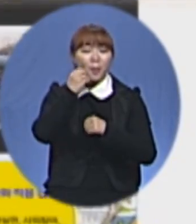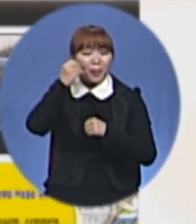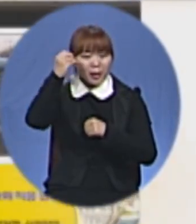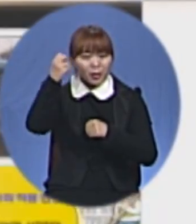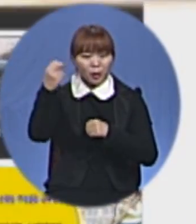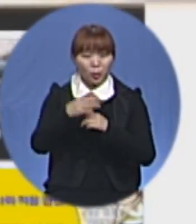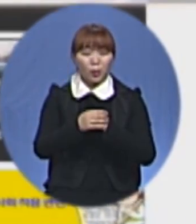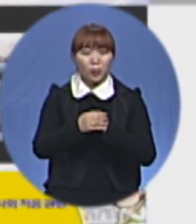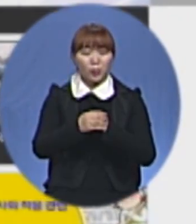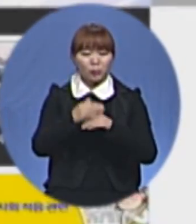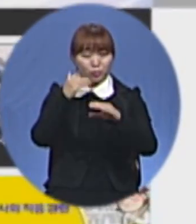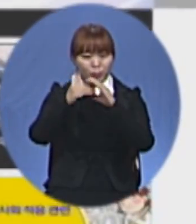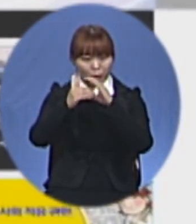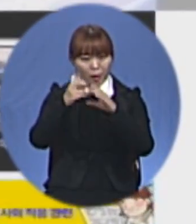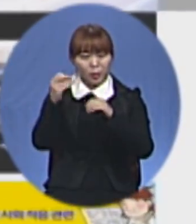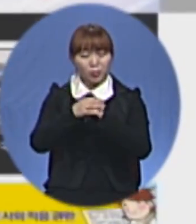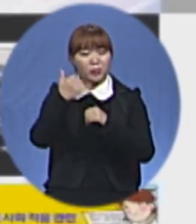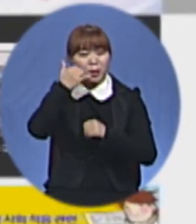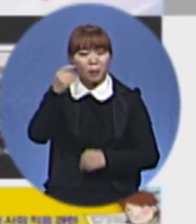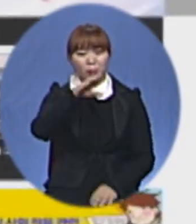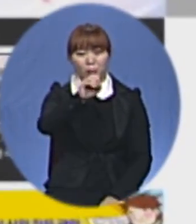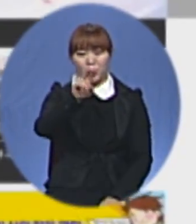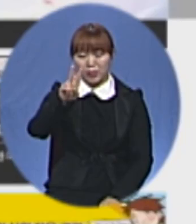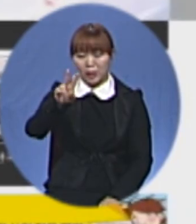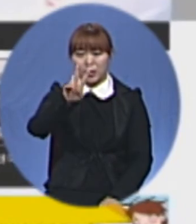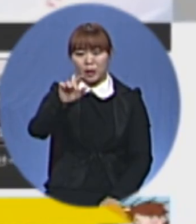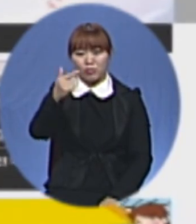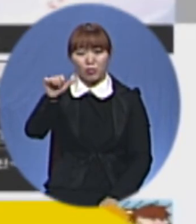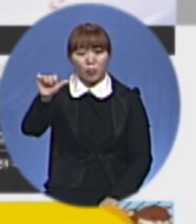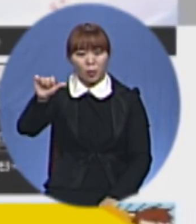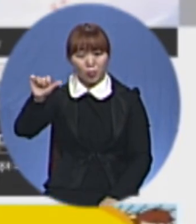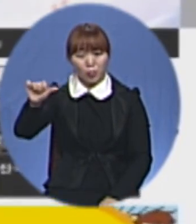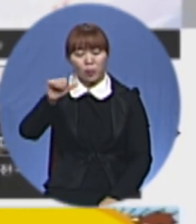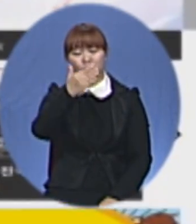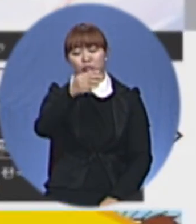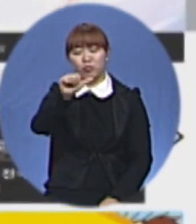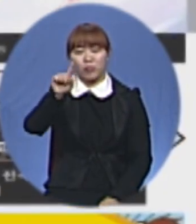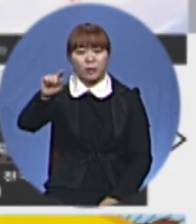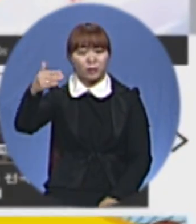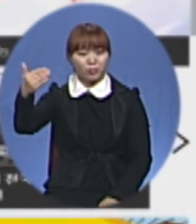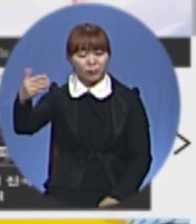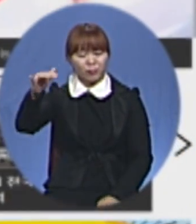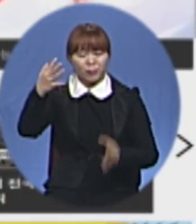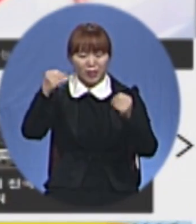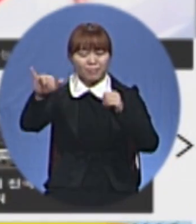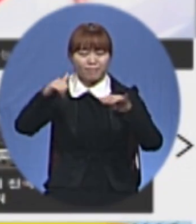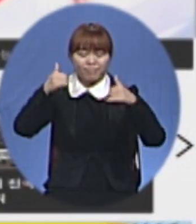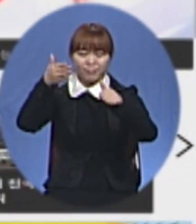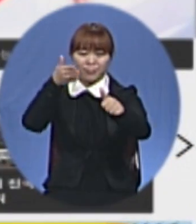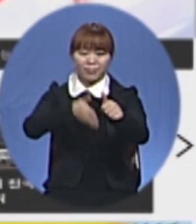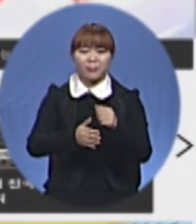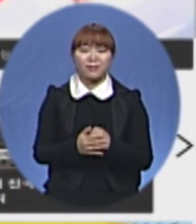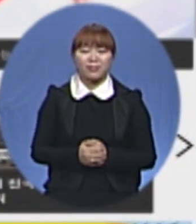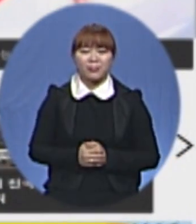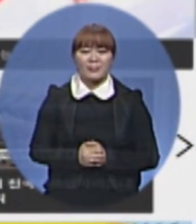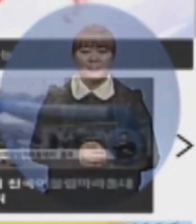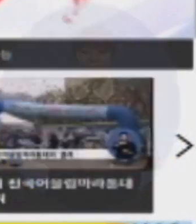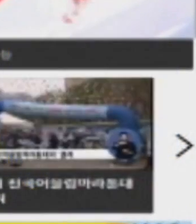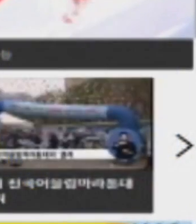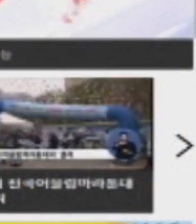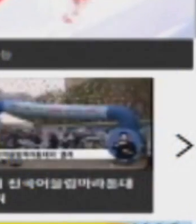홈페이지 또는 전자우편, 전화번호 02-2655-9519로 많은 제보 바랍니다.